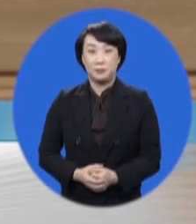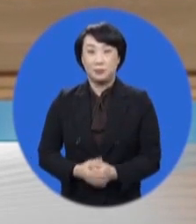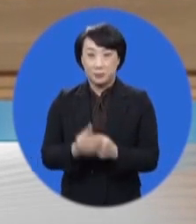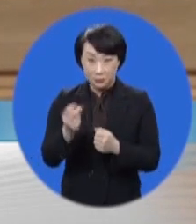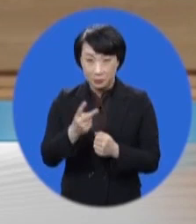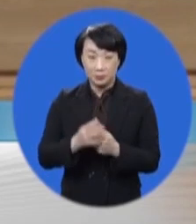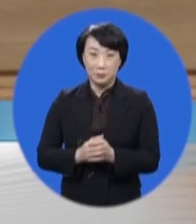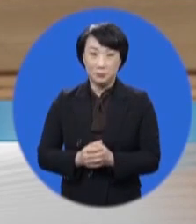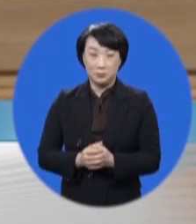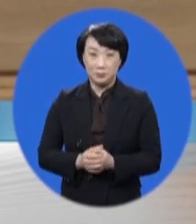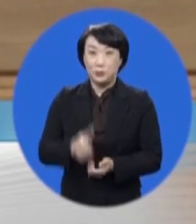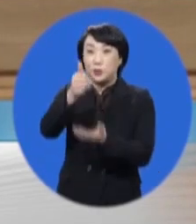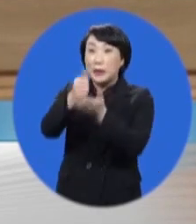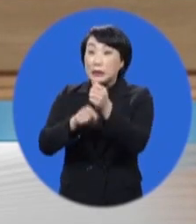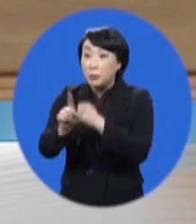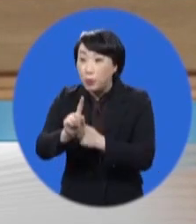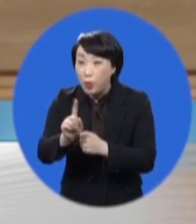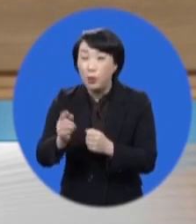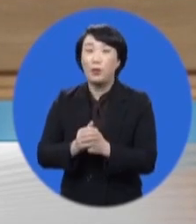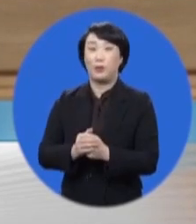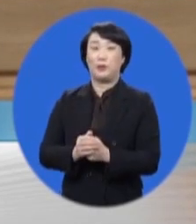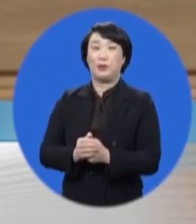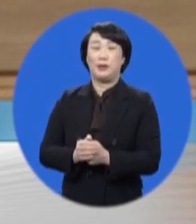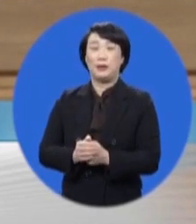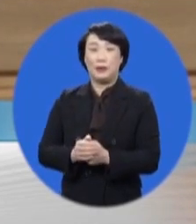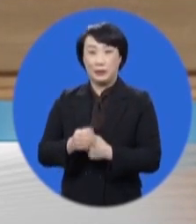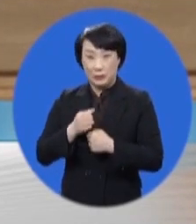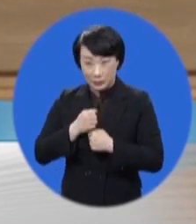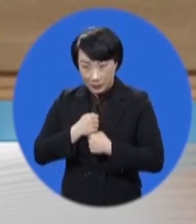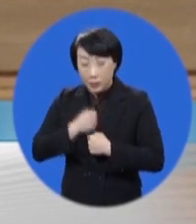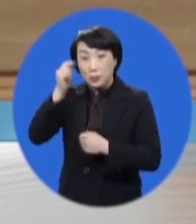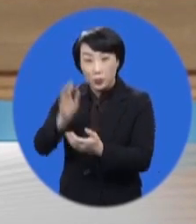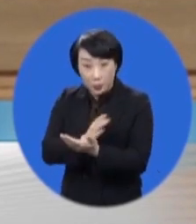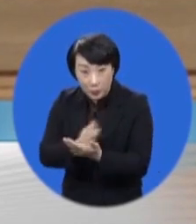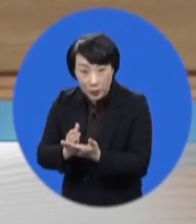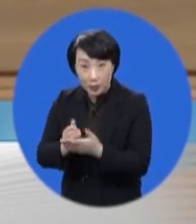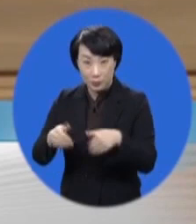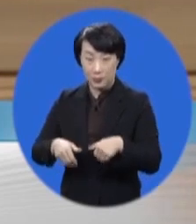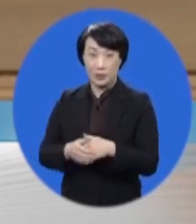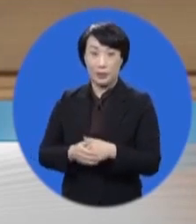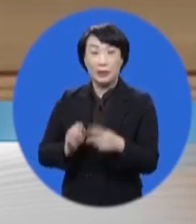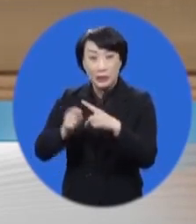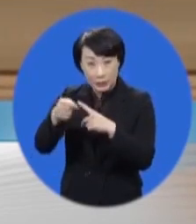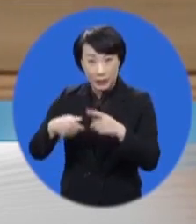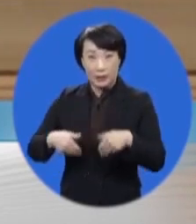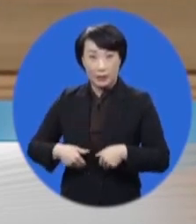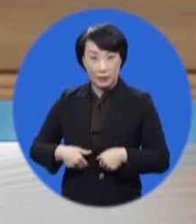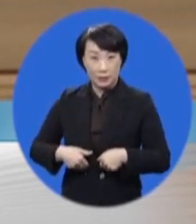그리고 주의 뜻이 무엇인가 잘 분별하고